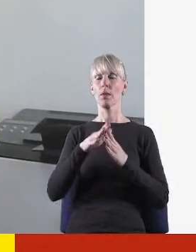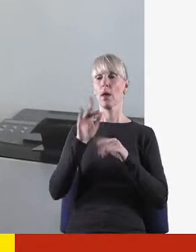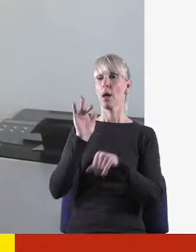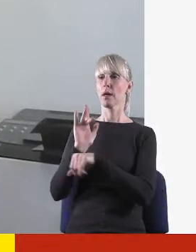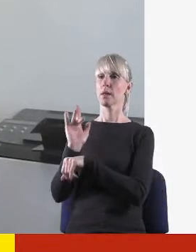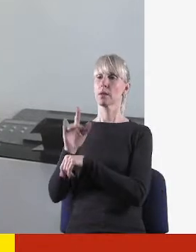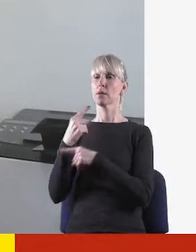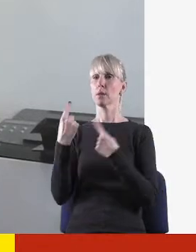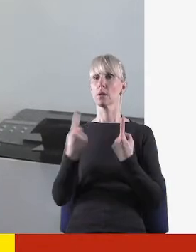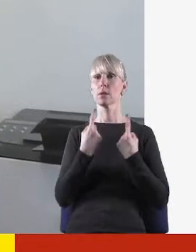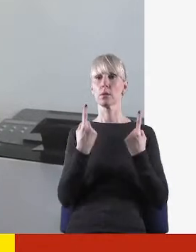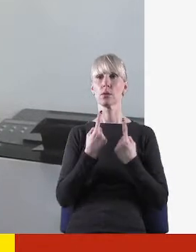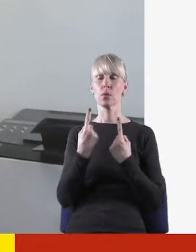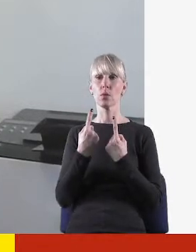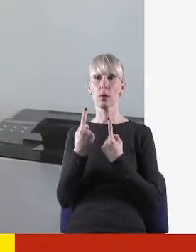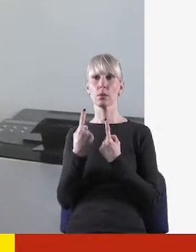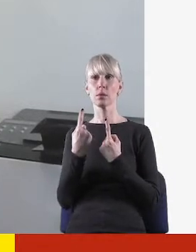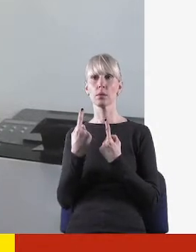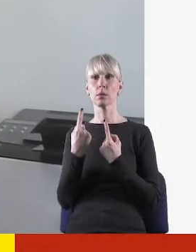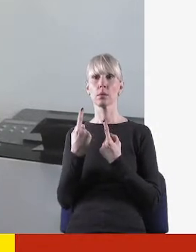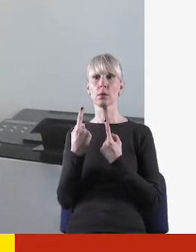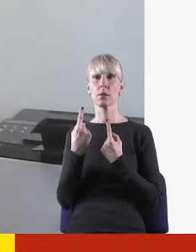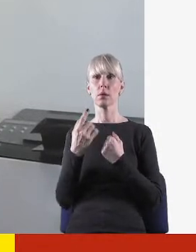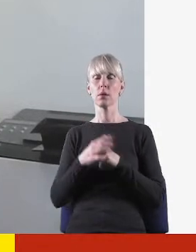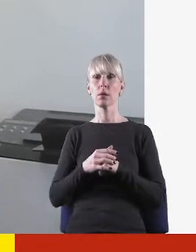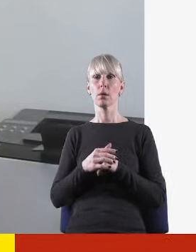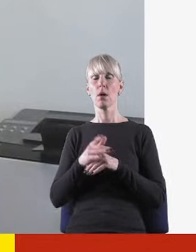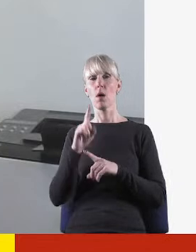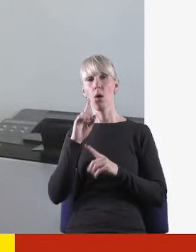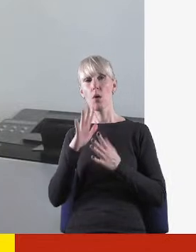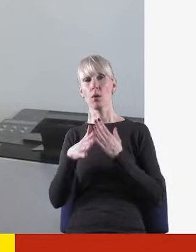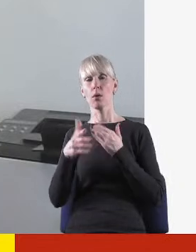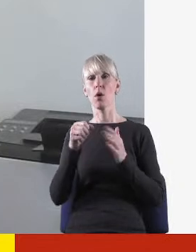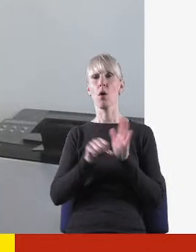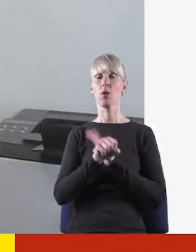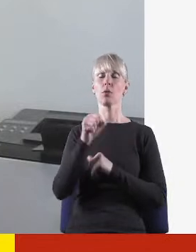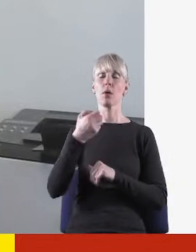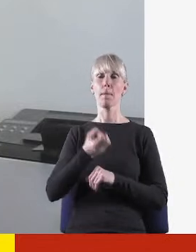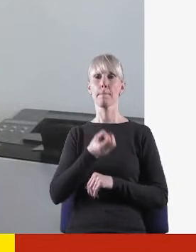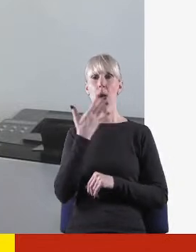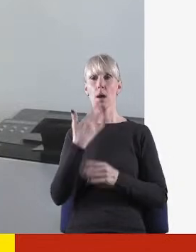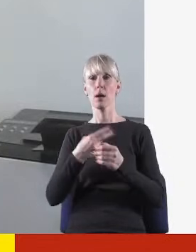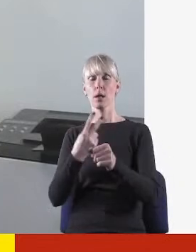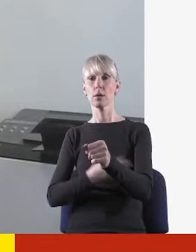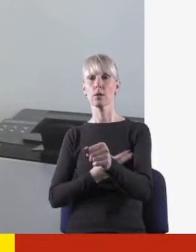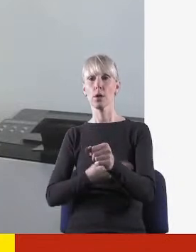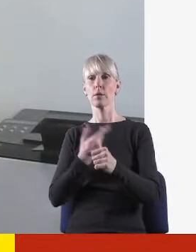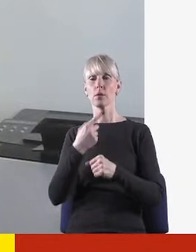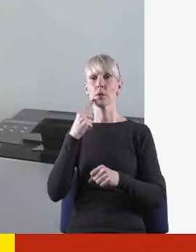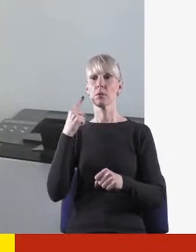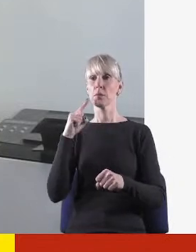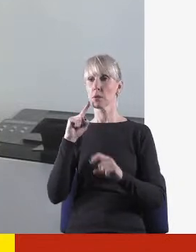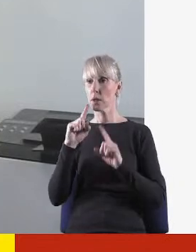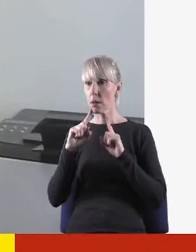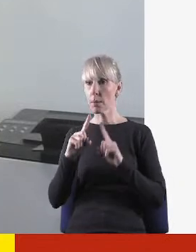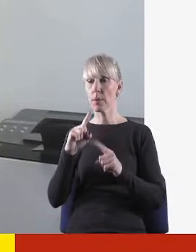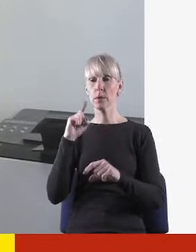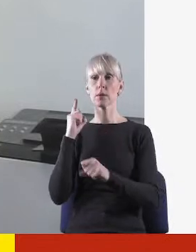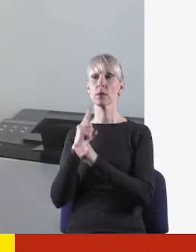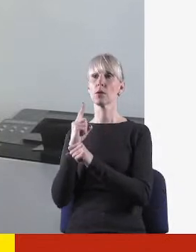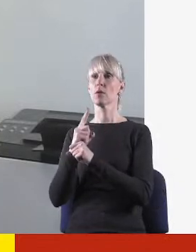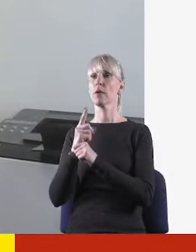z którą mieliśmy do czynienia w kwietniu, mniej więcej od maja, czerwca zeszłego roku zdecydowanie zaczęła się